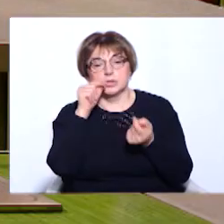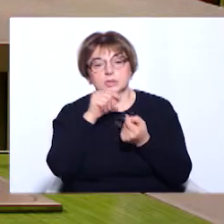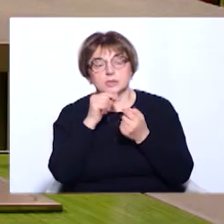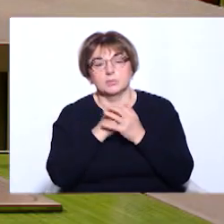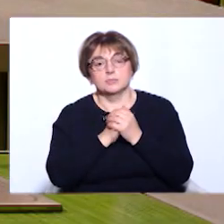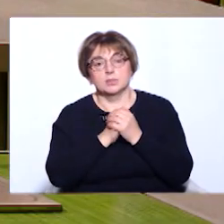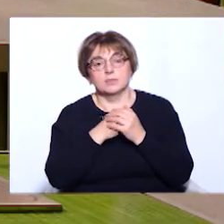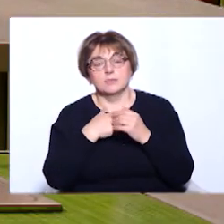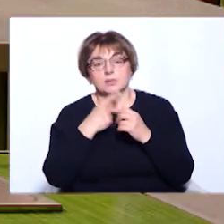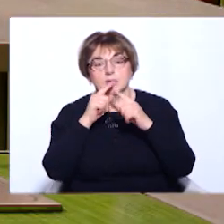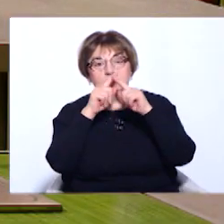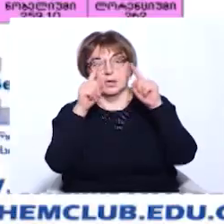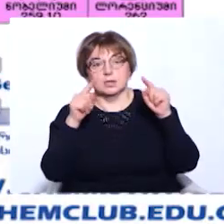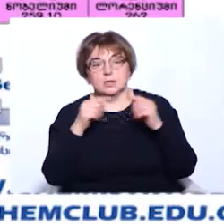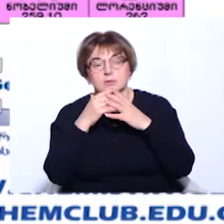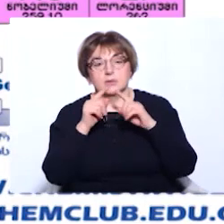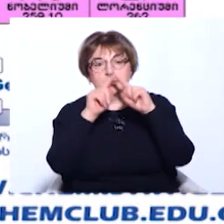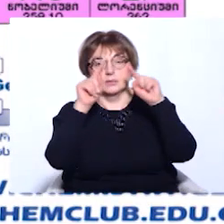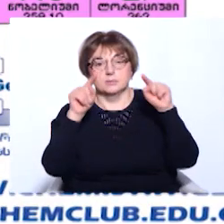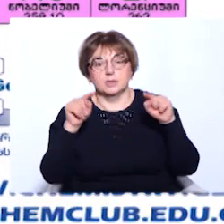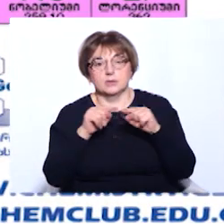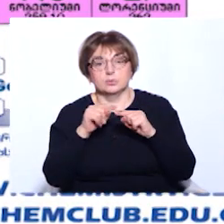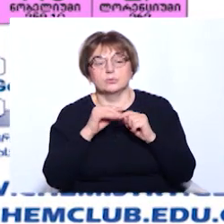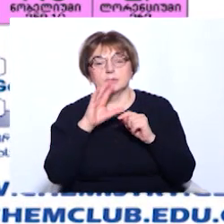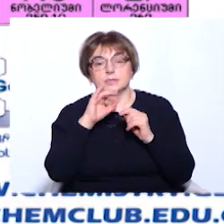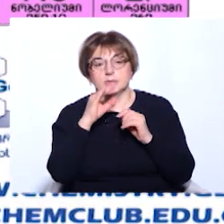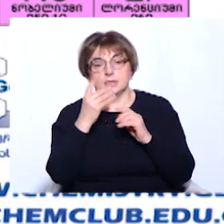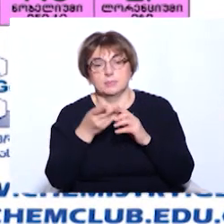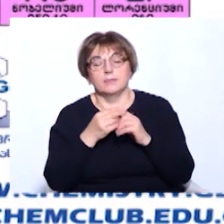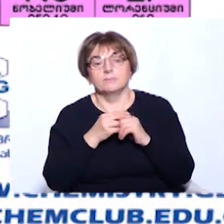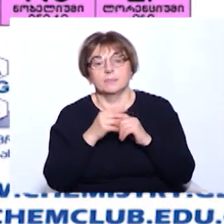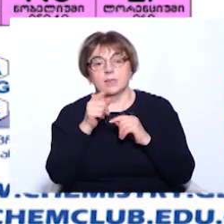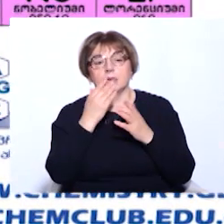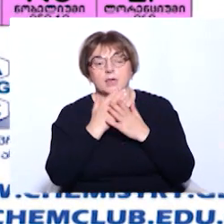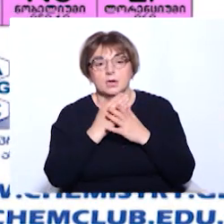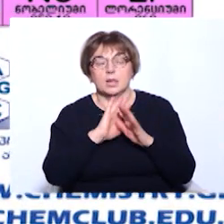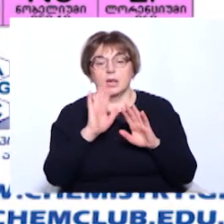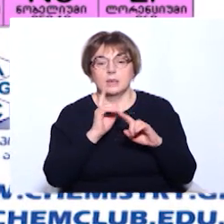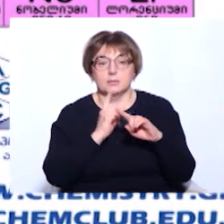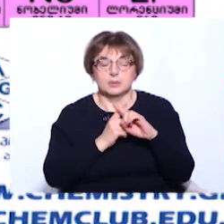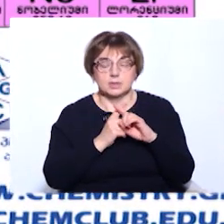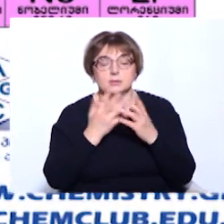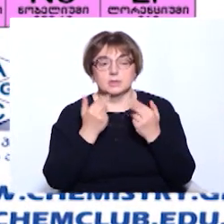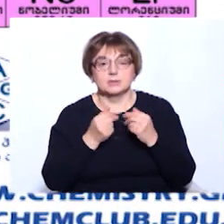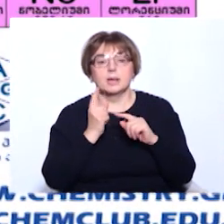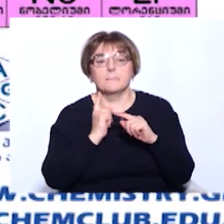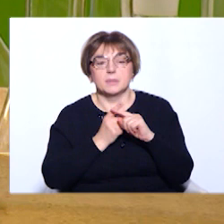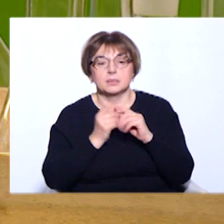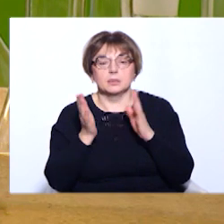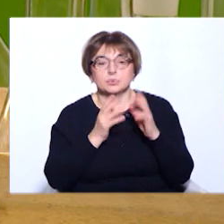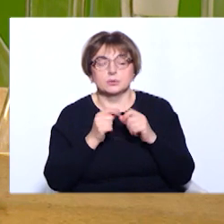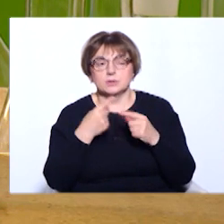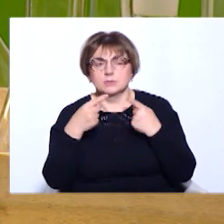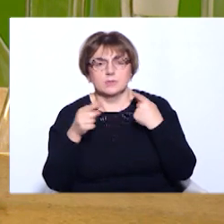გამომდინარე. თქვენ ეკრანზე ხედავთ პერიოდულობის სისტემას. პერიოდულ სისტემაში, რა თქმა უნდა, მეტალებსა და არამეტალებს შორის მკვეთრი ზღვარი არ არსებობს,